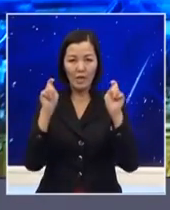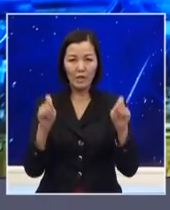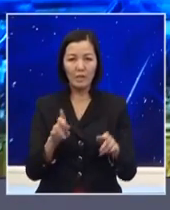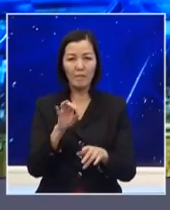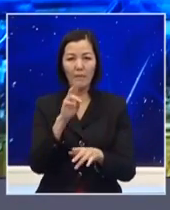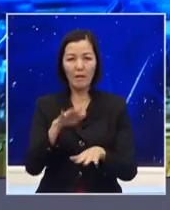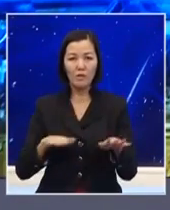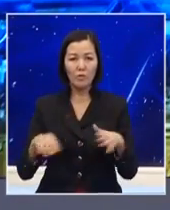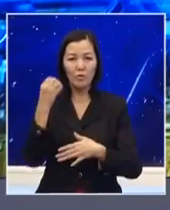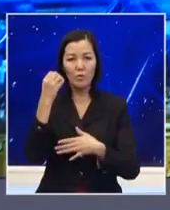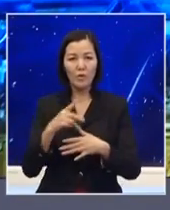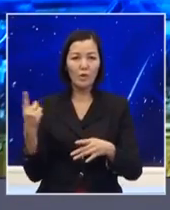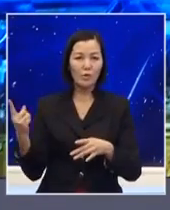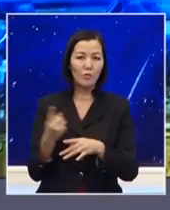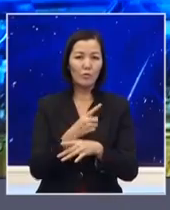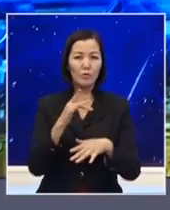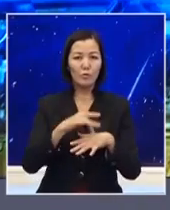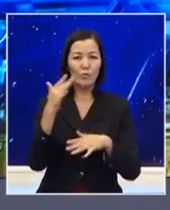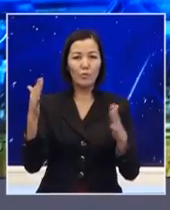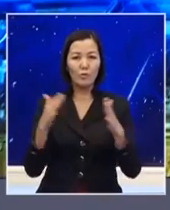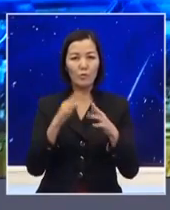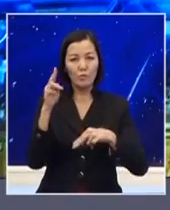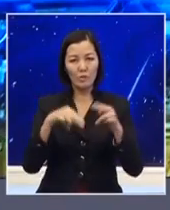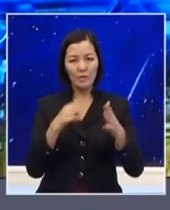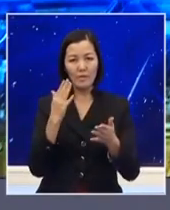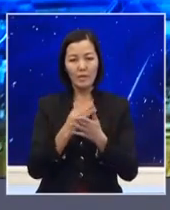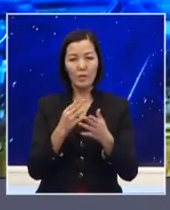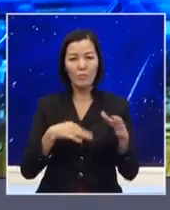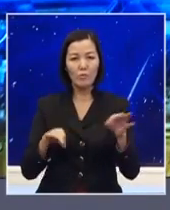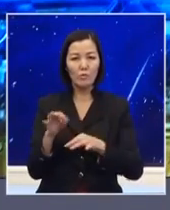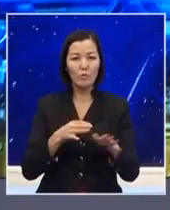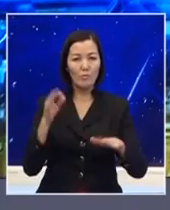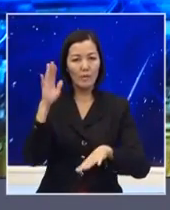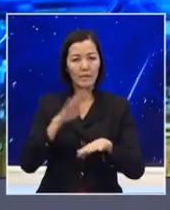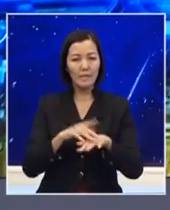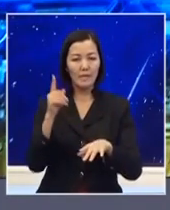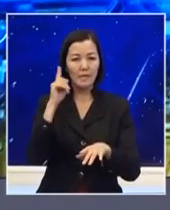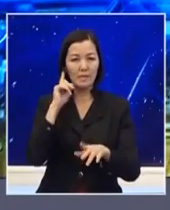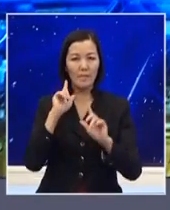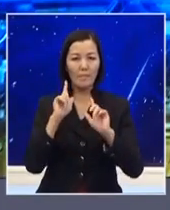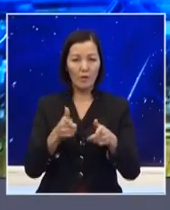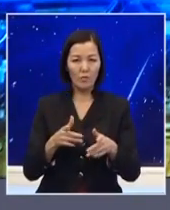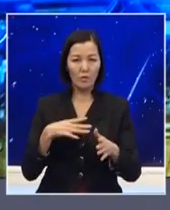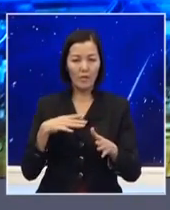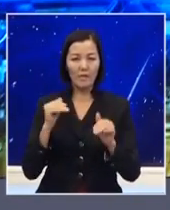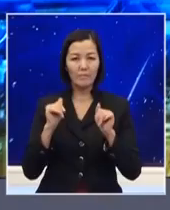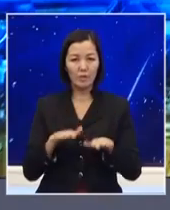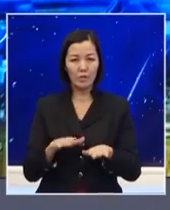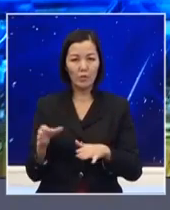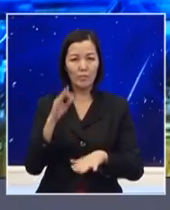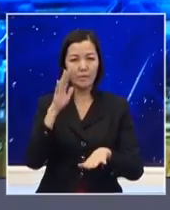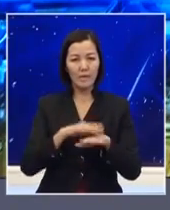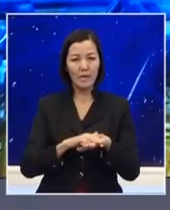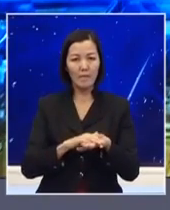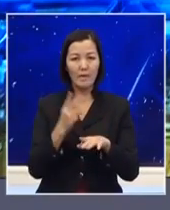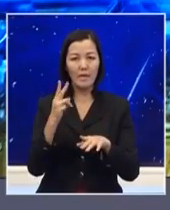Балқаш ауданы орталығында тұңғыш рет көп қабатты тұрғын үй салынбақ. Бұл жобалар облыс әкімі тыңдалымында мақұлданды. Өңір басшысы Амандық